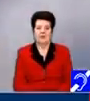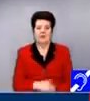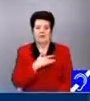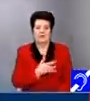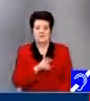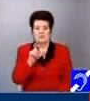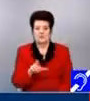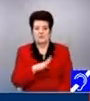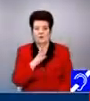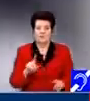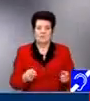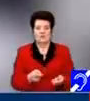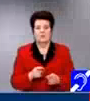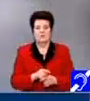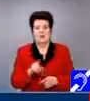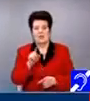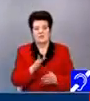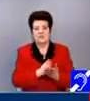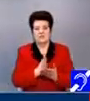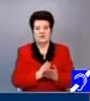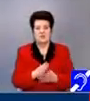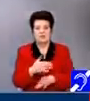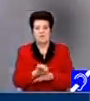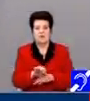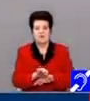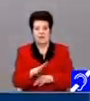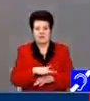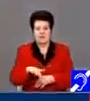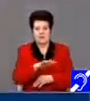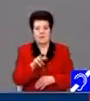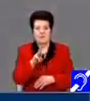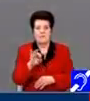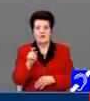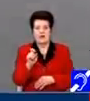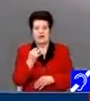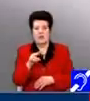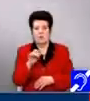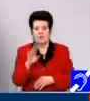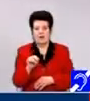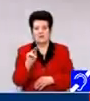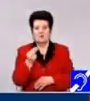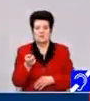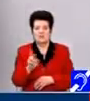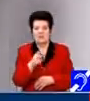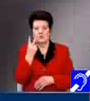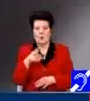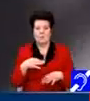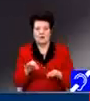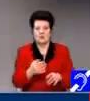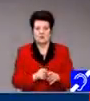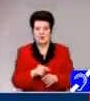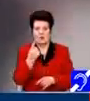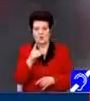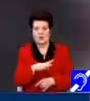Suspecții au fost reținuți de echipele mobile ale serviciului Vamal în apropiere de localitatea Mihailovka, Raionul Cimișlia. Ei foloseau 2 mașini, dintre care